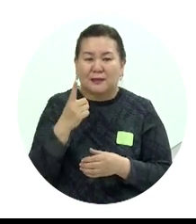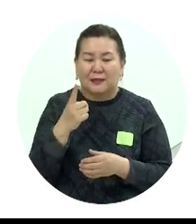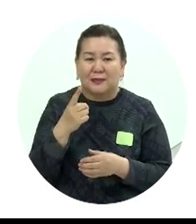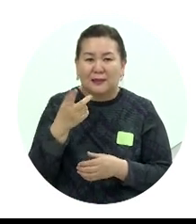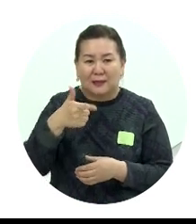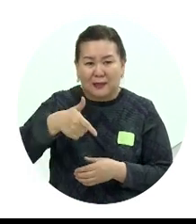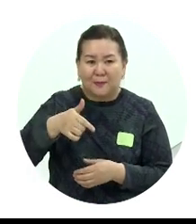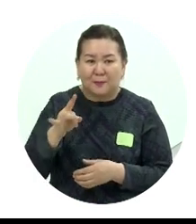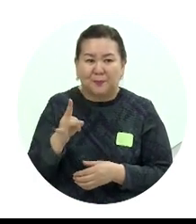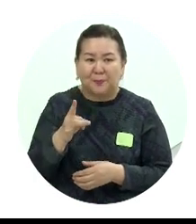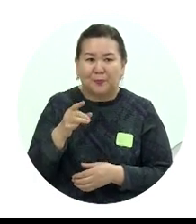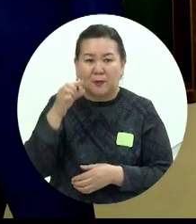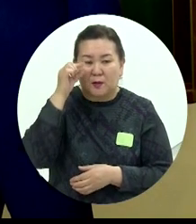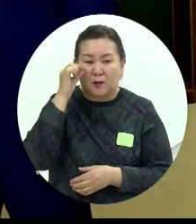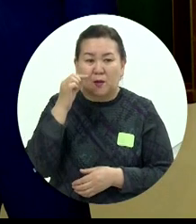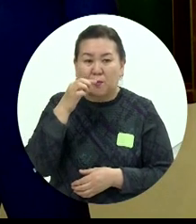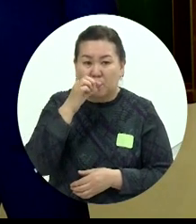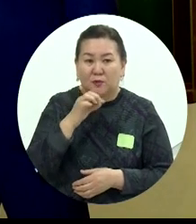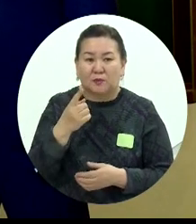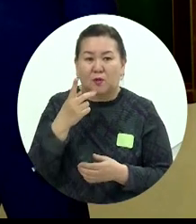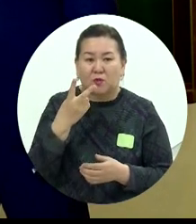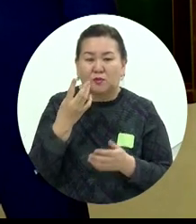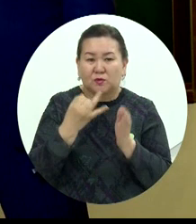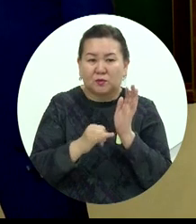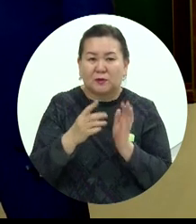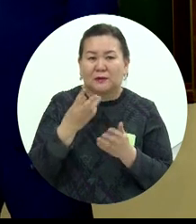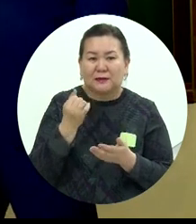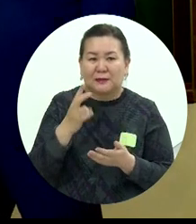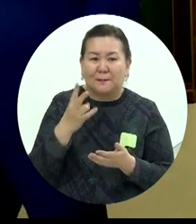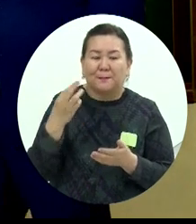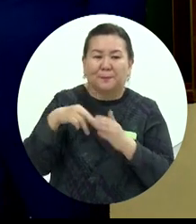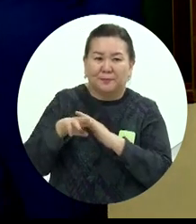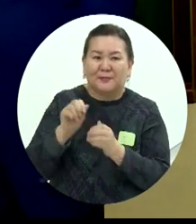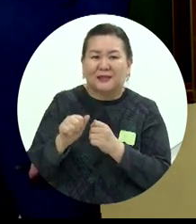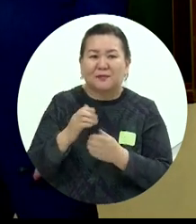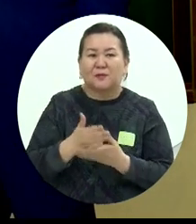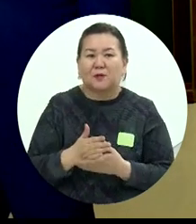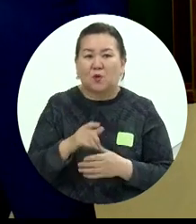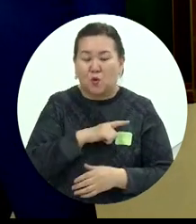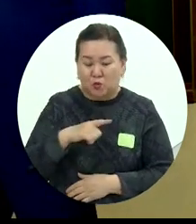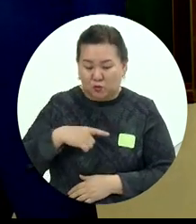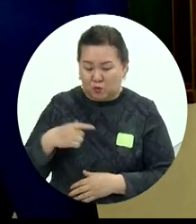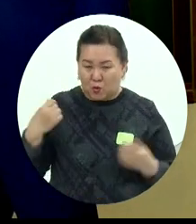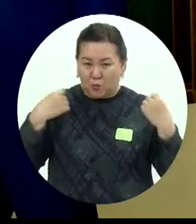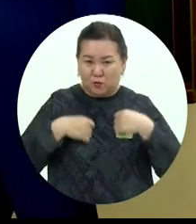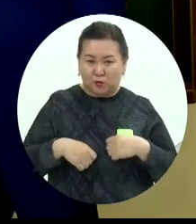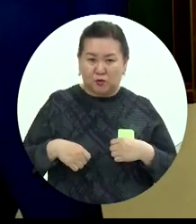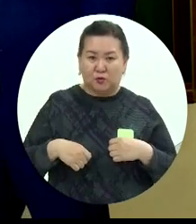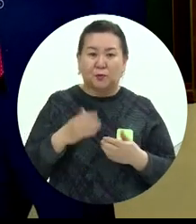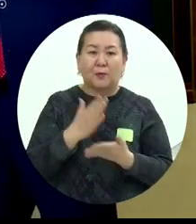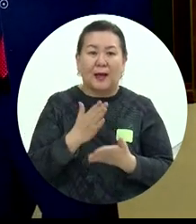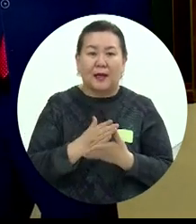грамм бүргэр бүтээхэд 2400 литр ус дан байдлаар зарцуулагддаг байна нэ. За тэгвэл бид өөрсдөө өмсөж буй